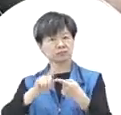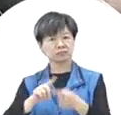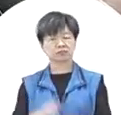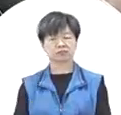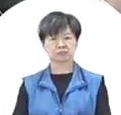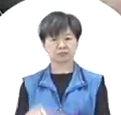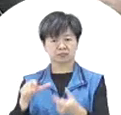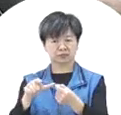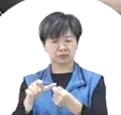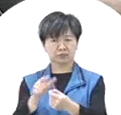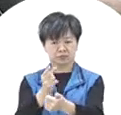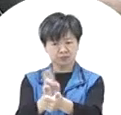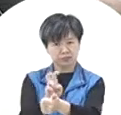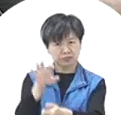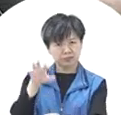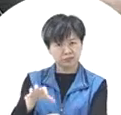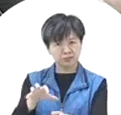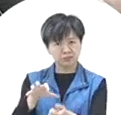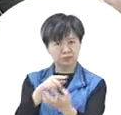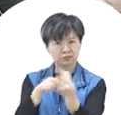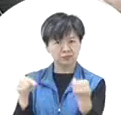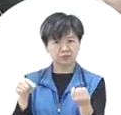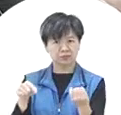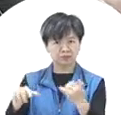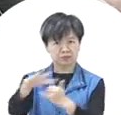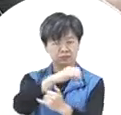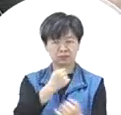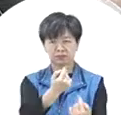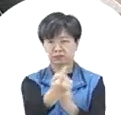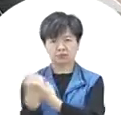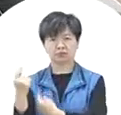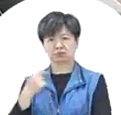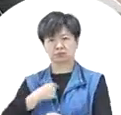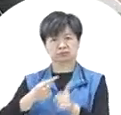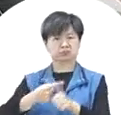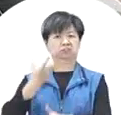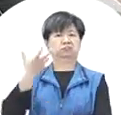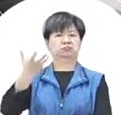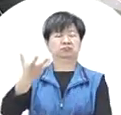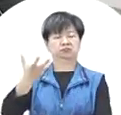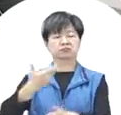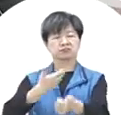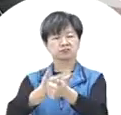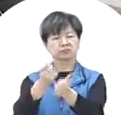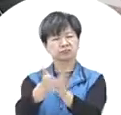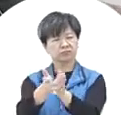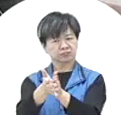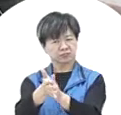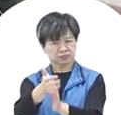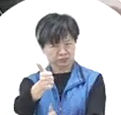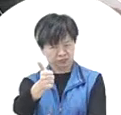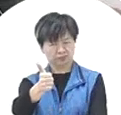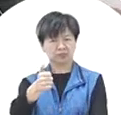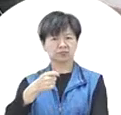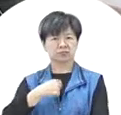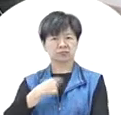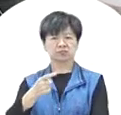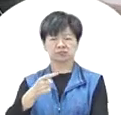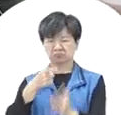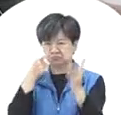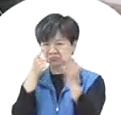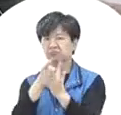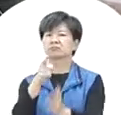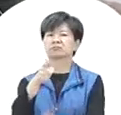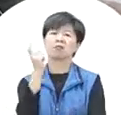托量能是全国之最，高于5都总和，真的是要给你拍拍手。但是齁，我要给你拆穿你的谎